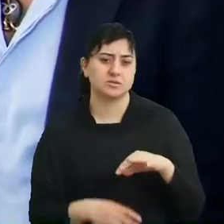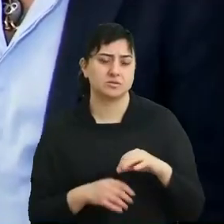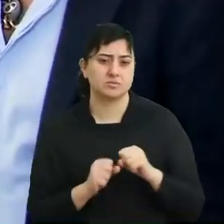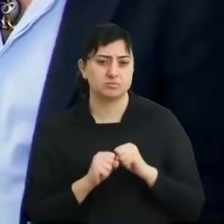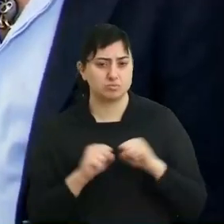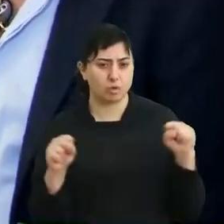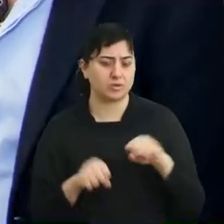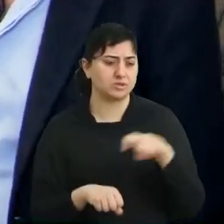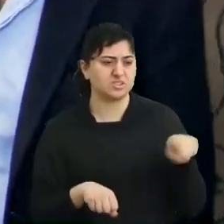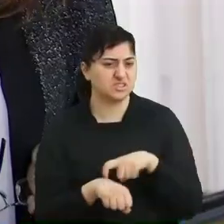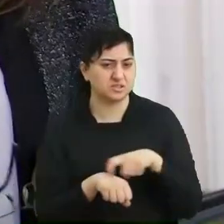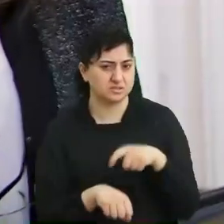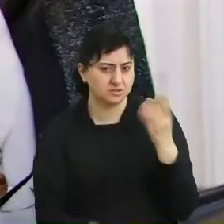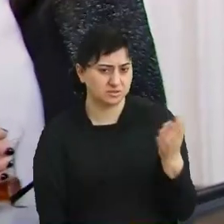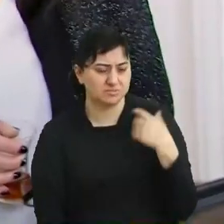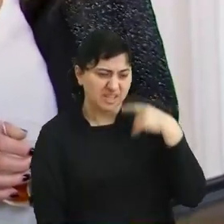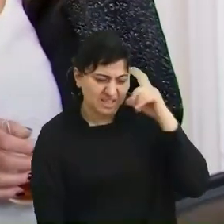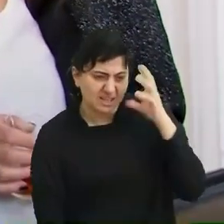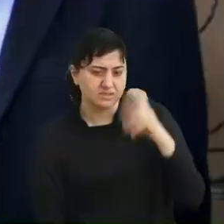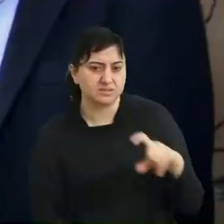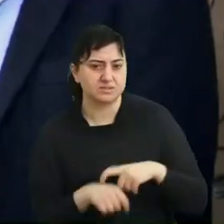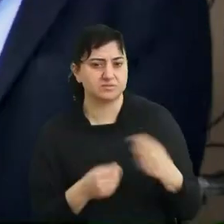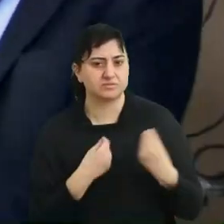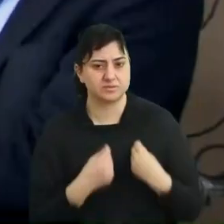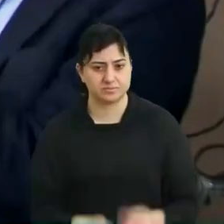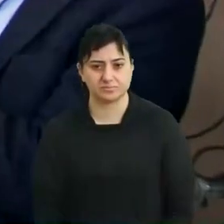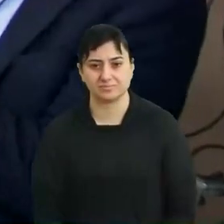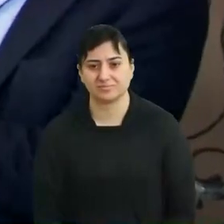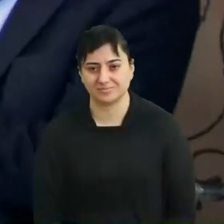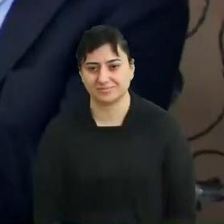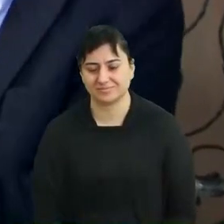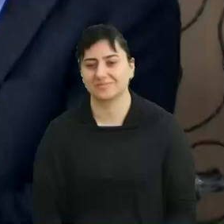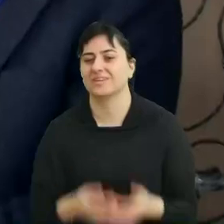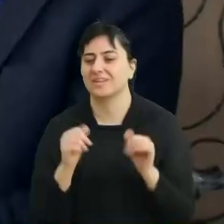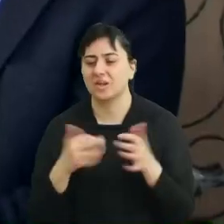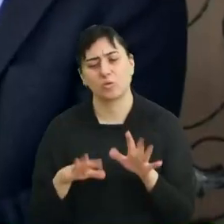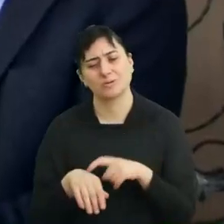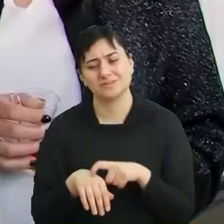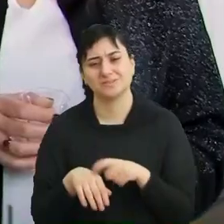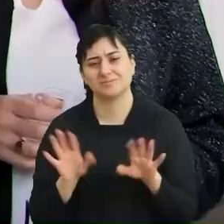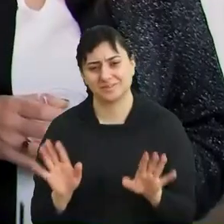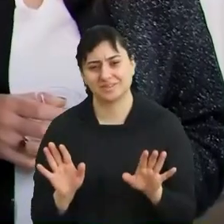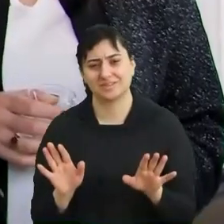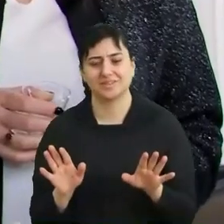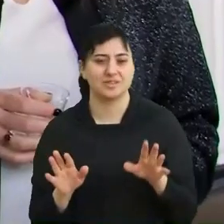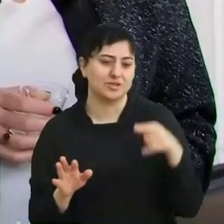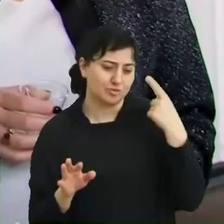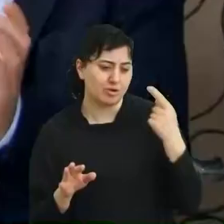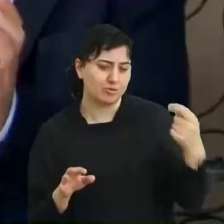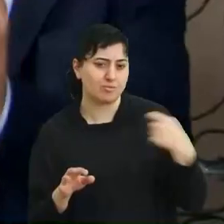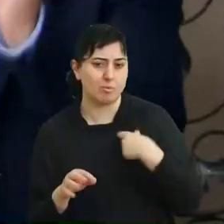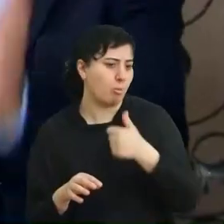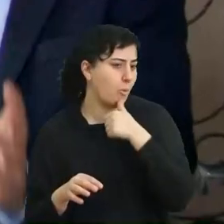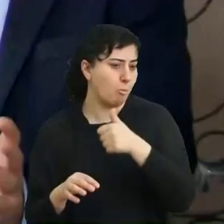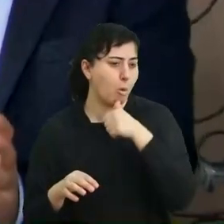çekilmiş bomba gibi dolanan bir adamım. Psikopat etti, çıkarttın beni ya. Babacığım, gerek yok bu kadar sinirlenmeye. Hayır, rüyama kalsa ben de öyle